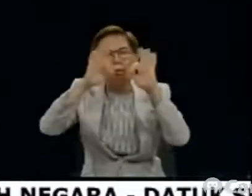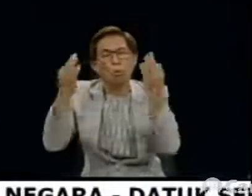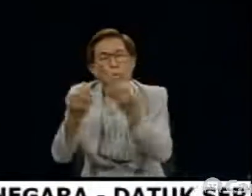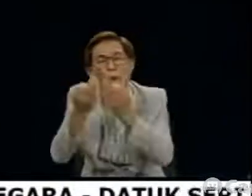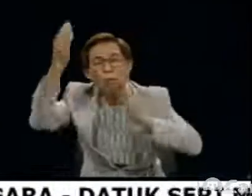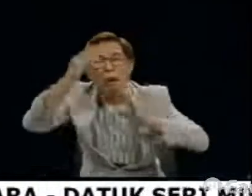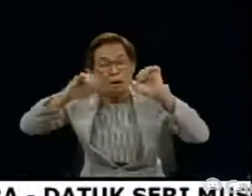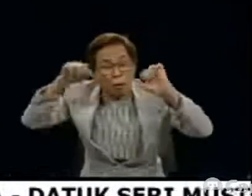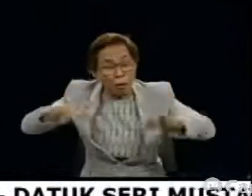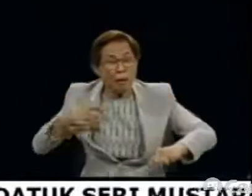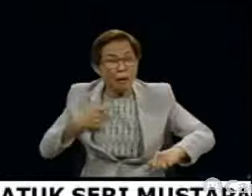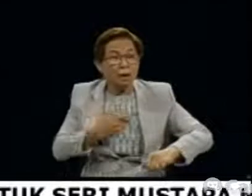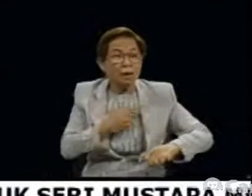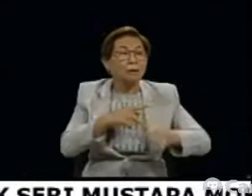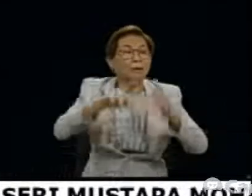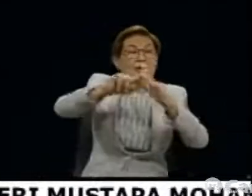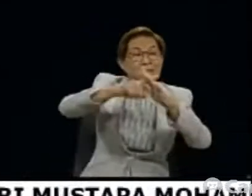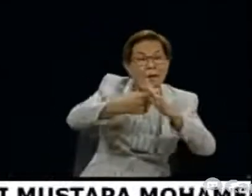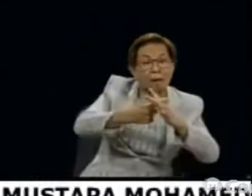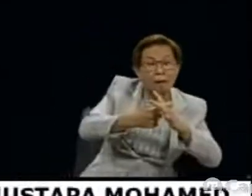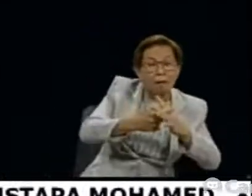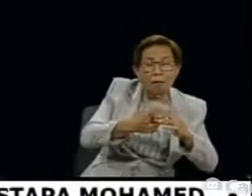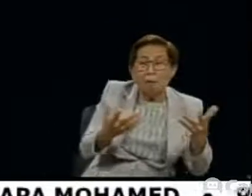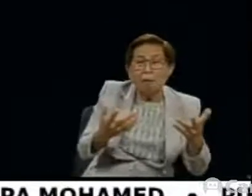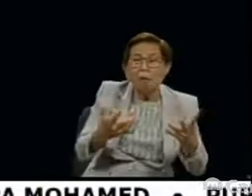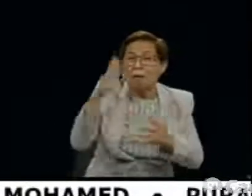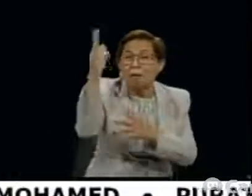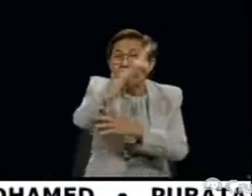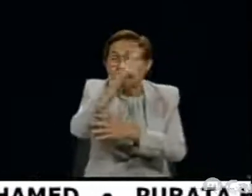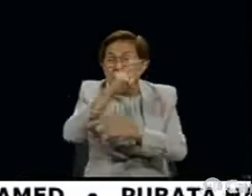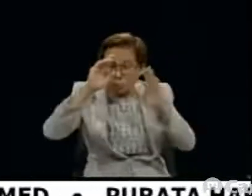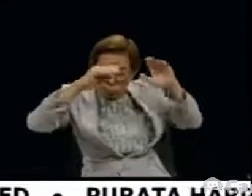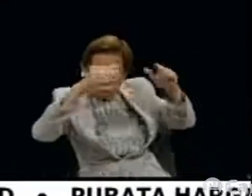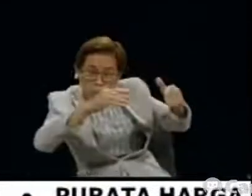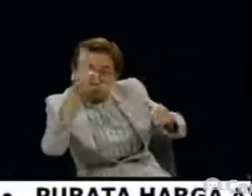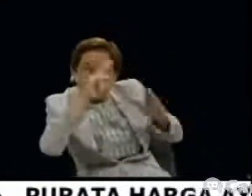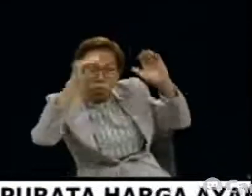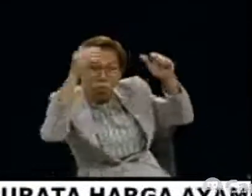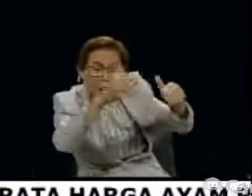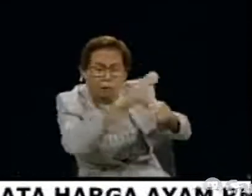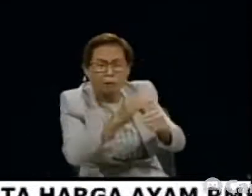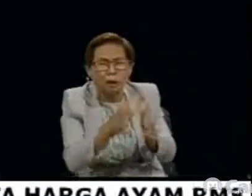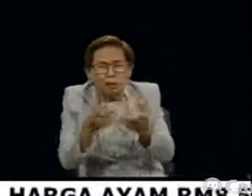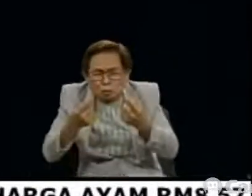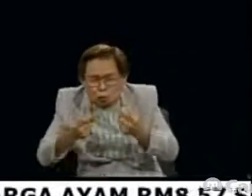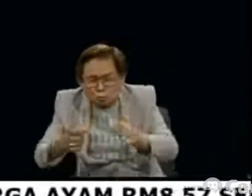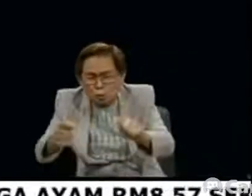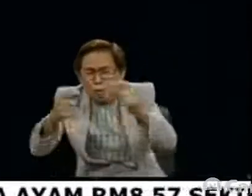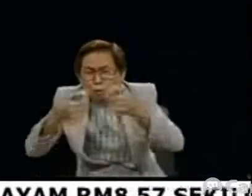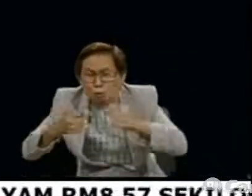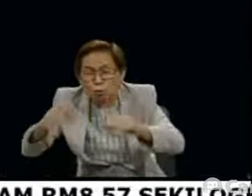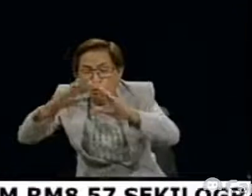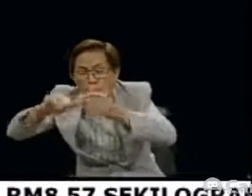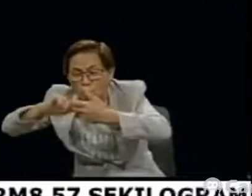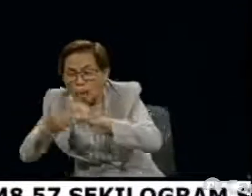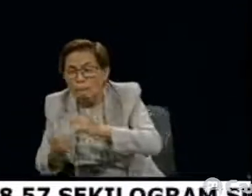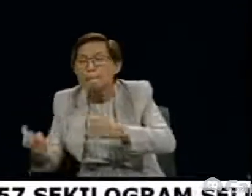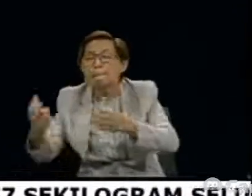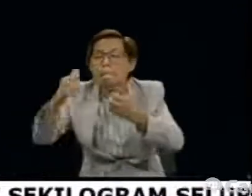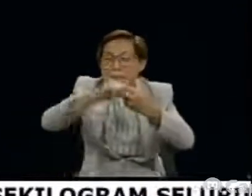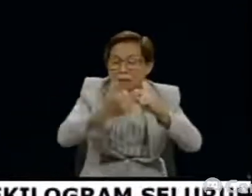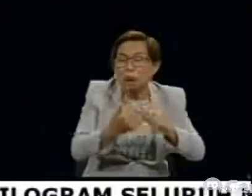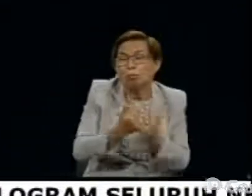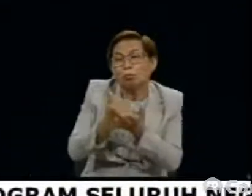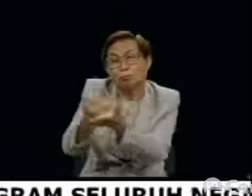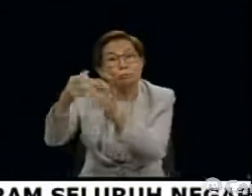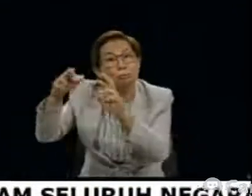Jadi kalau boleh kita tahu sebagai pembukaannya sejauh mana kerajaan memerhati dan juga berusaha untuk menangani amisu ini untuk membantu